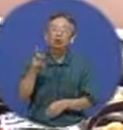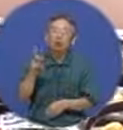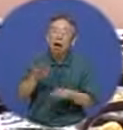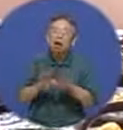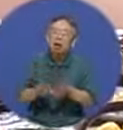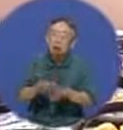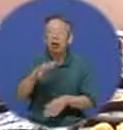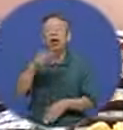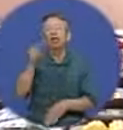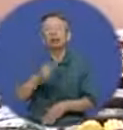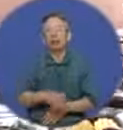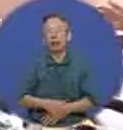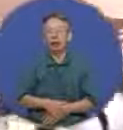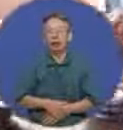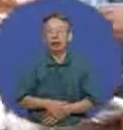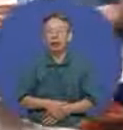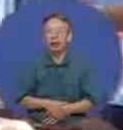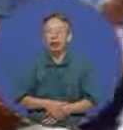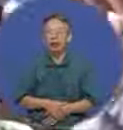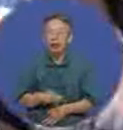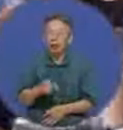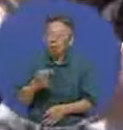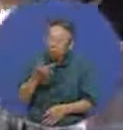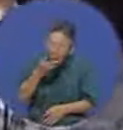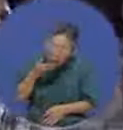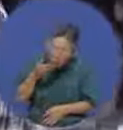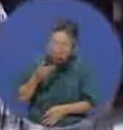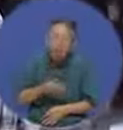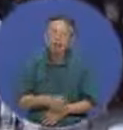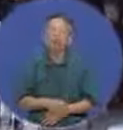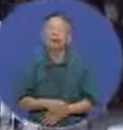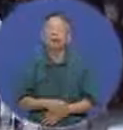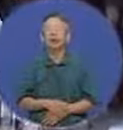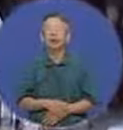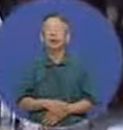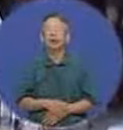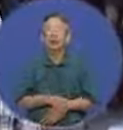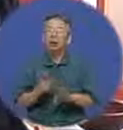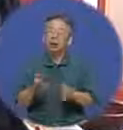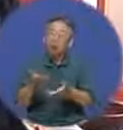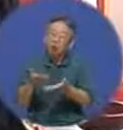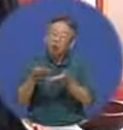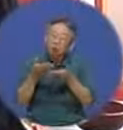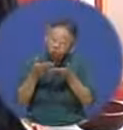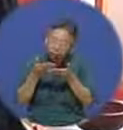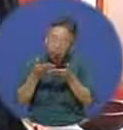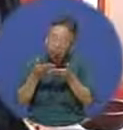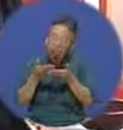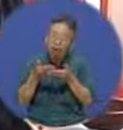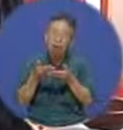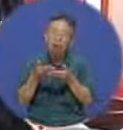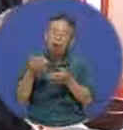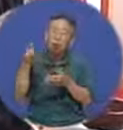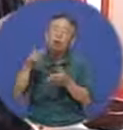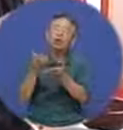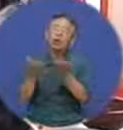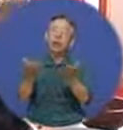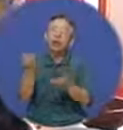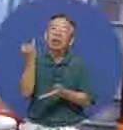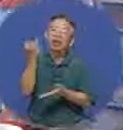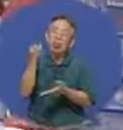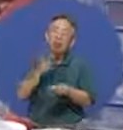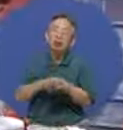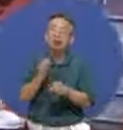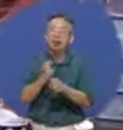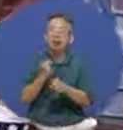はいはい。あー、すごい美味しい。 この日いただいたのは大門坂茶屋のおかみさん手作